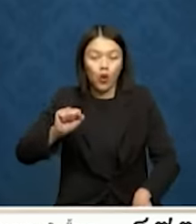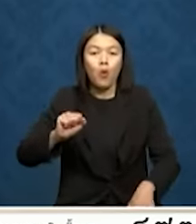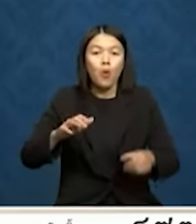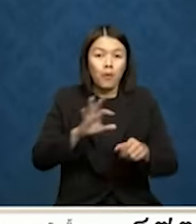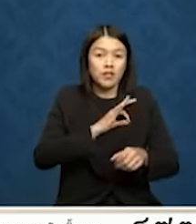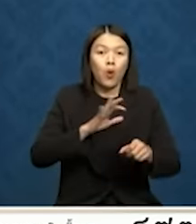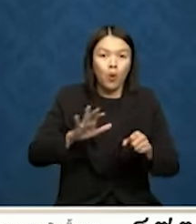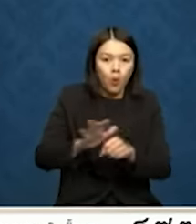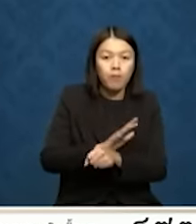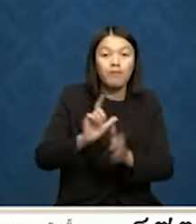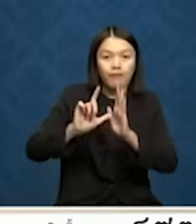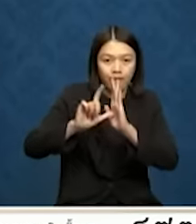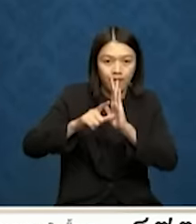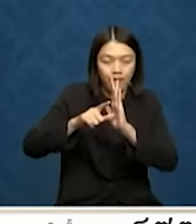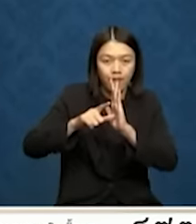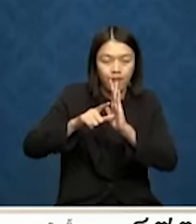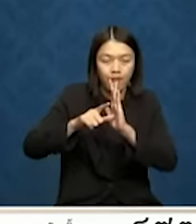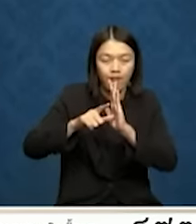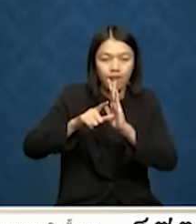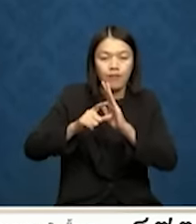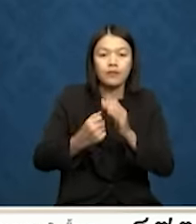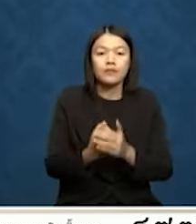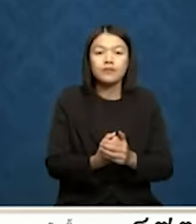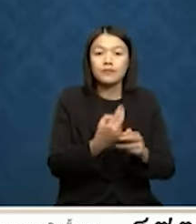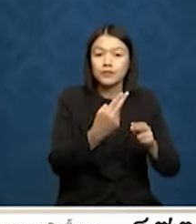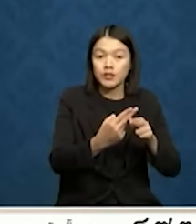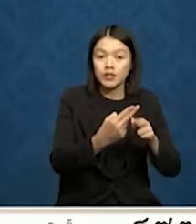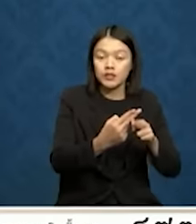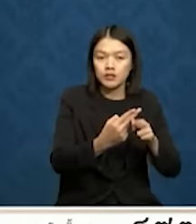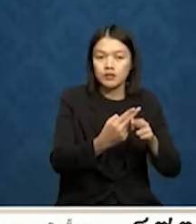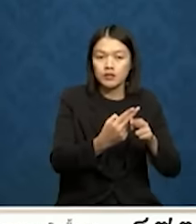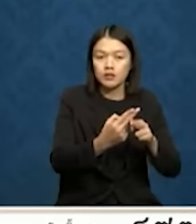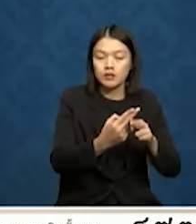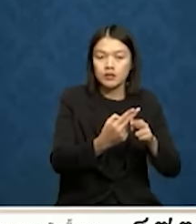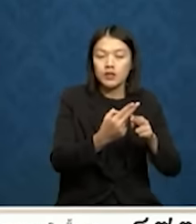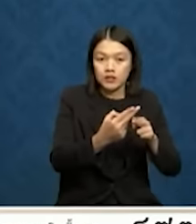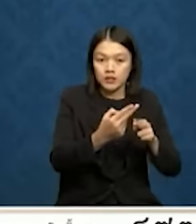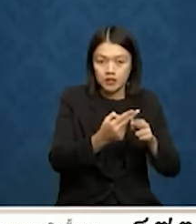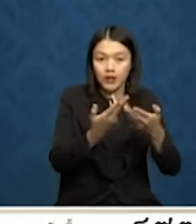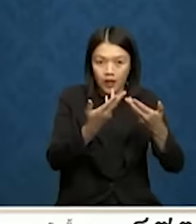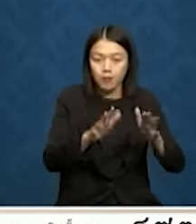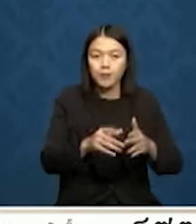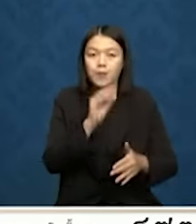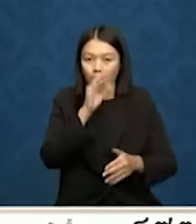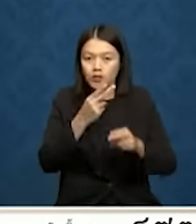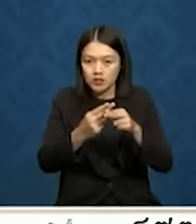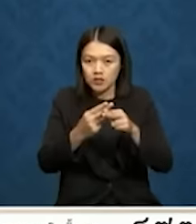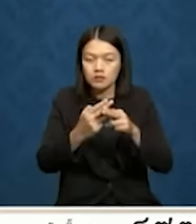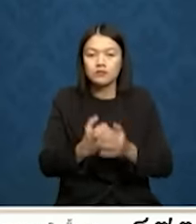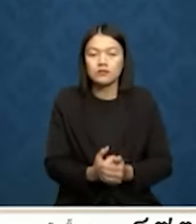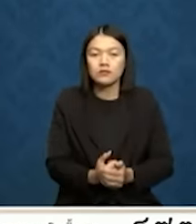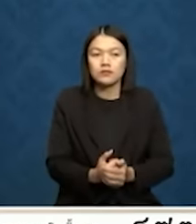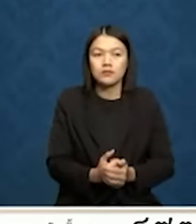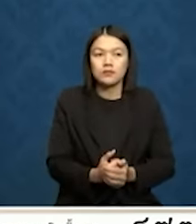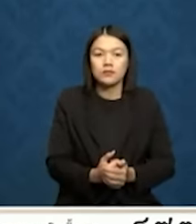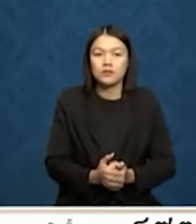มก็จะให้เลขาดำเนินการเรียกขานชื่อเมื่อขานชื่อแล้วนะครับเนื่องจากว่